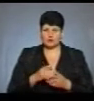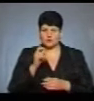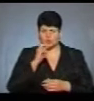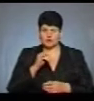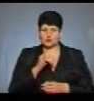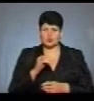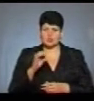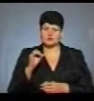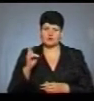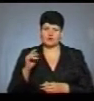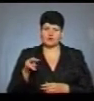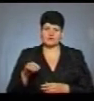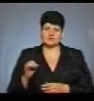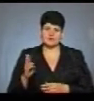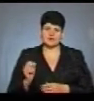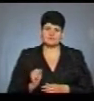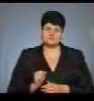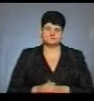Юлія Соколовська.